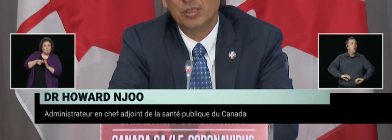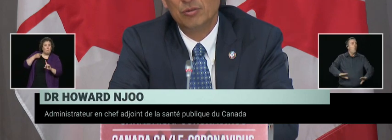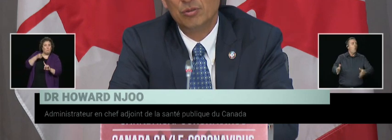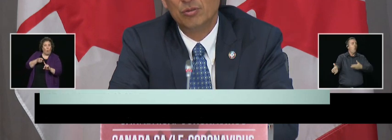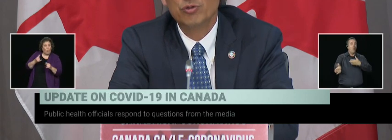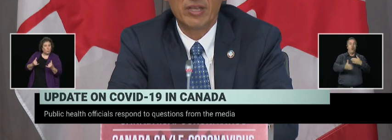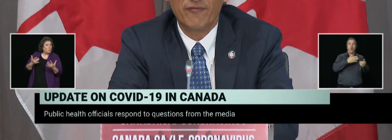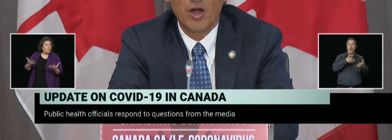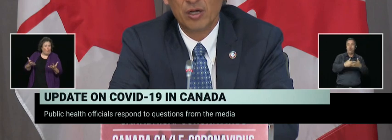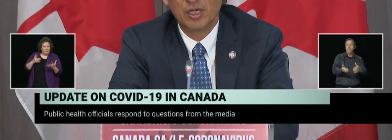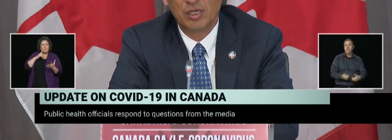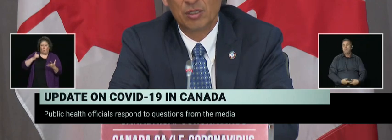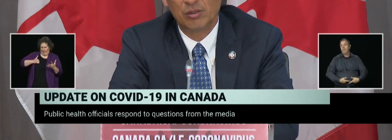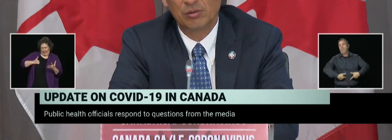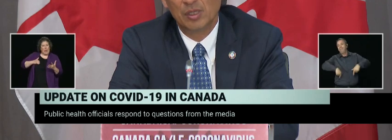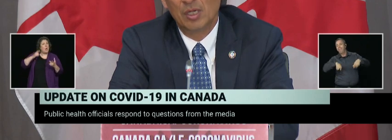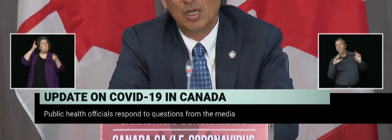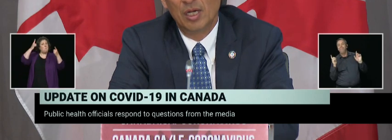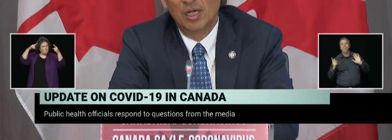tous nos efforts,